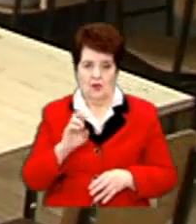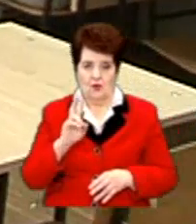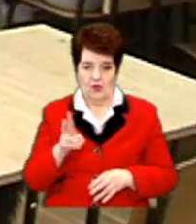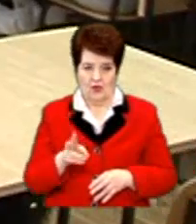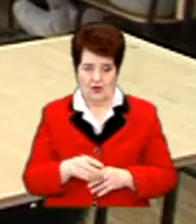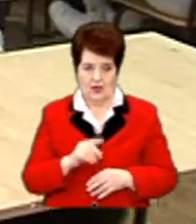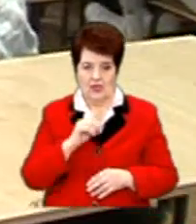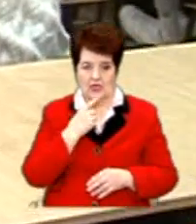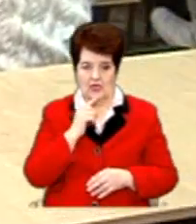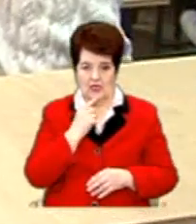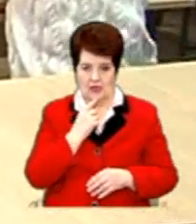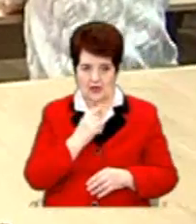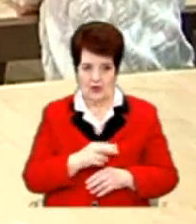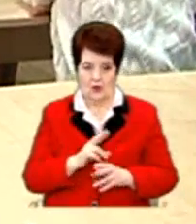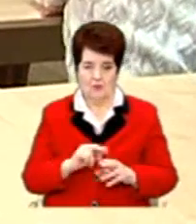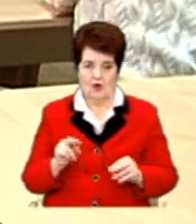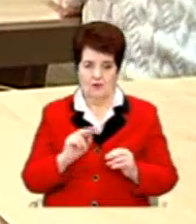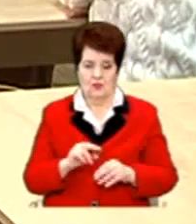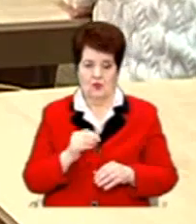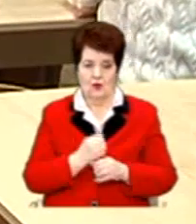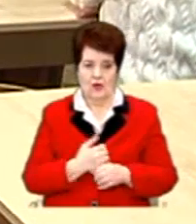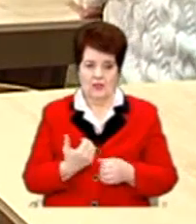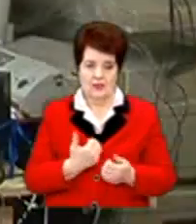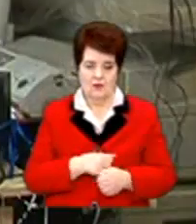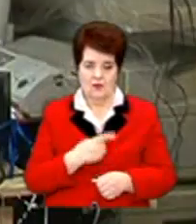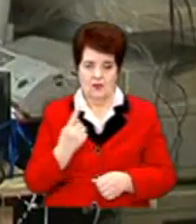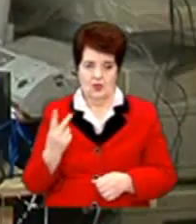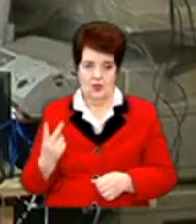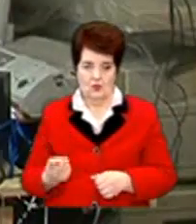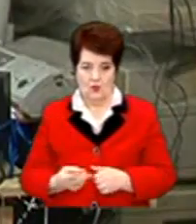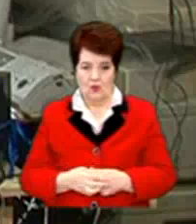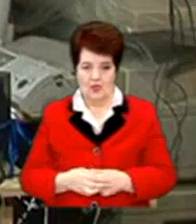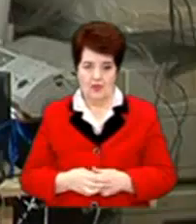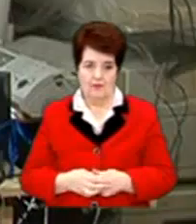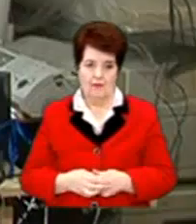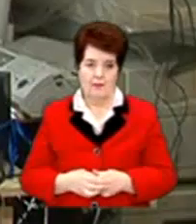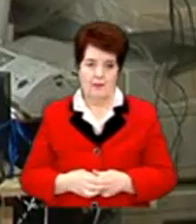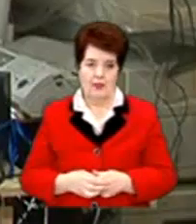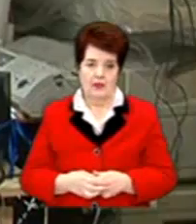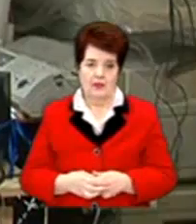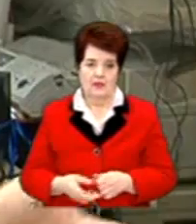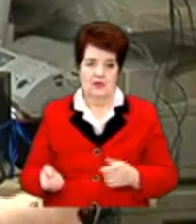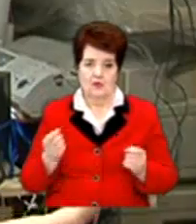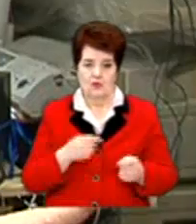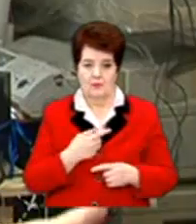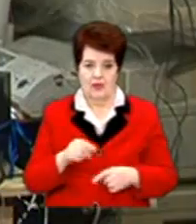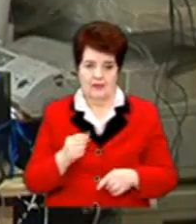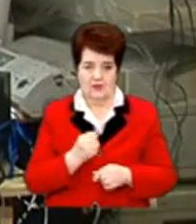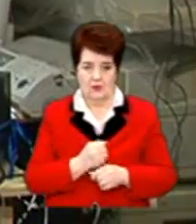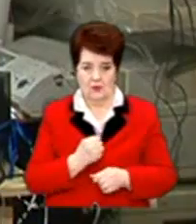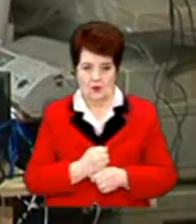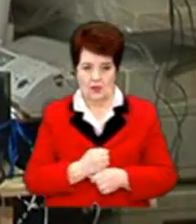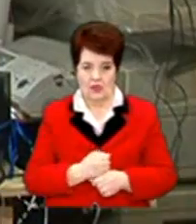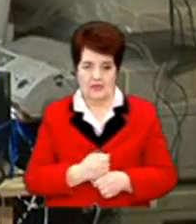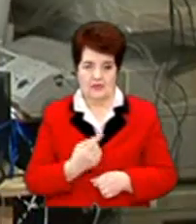ne este greu că profesorii lucrează și în schimbul 1 și în schimbul 2 și nu poți să-i aduci pe alții ca să lucreze unii numai în